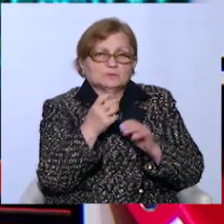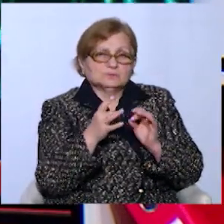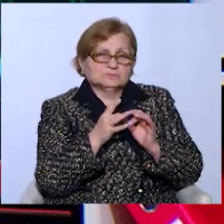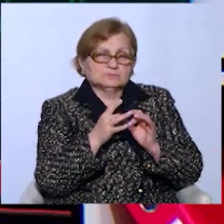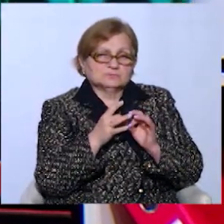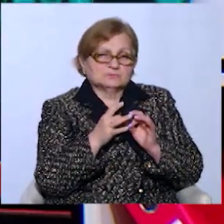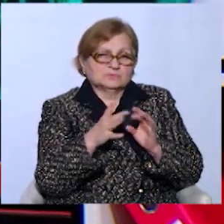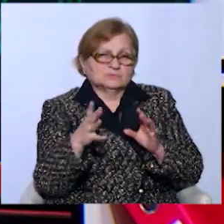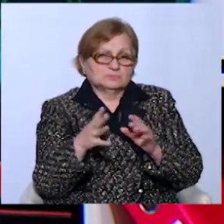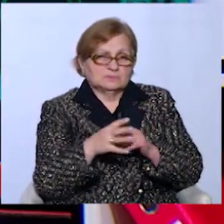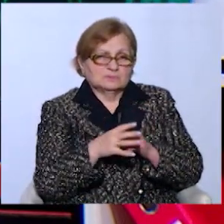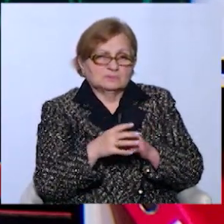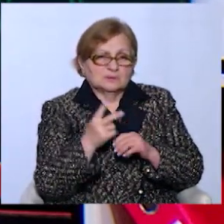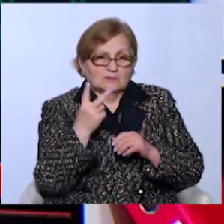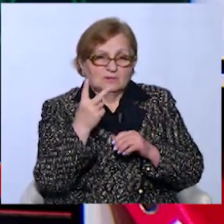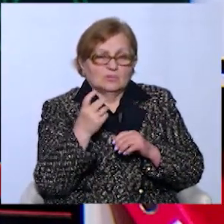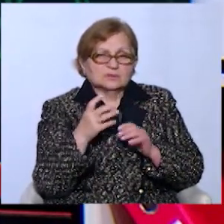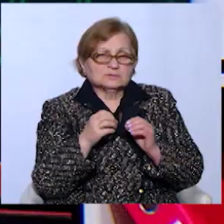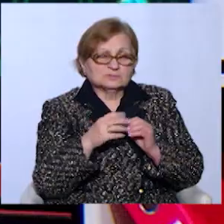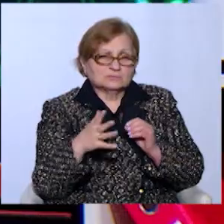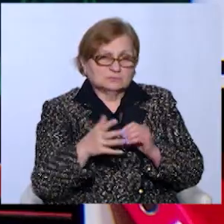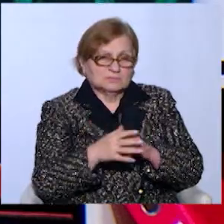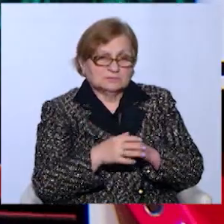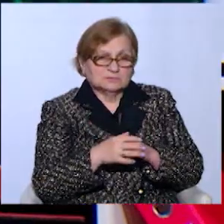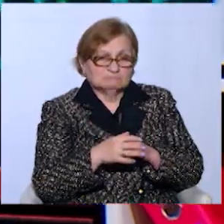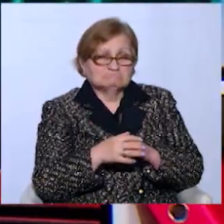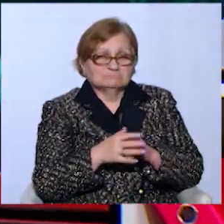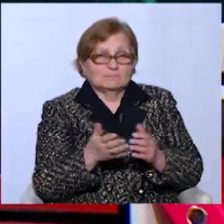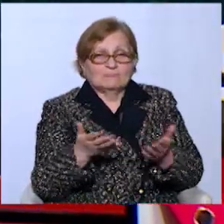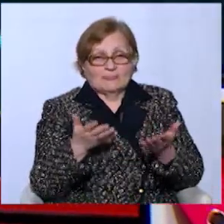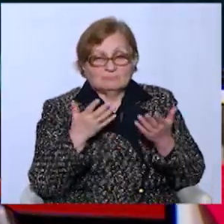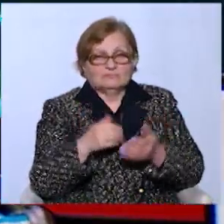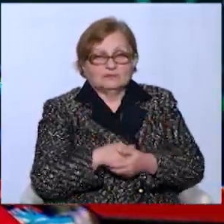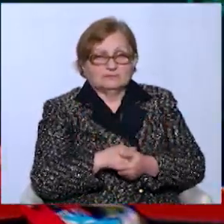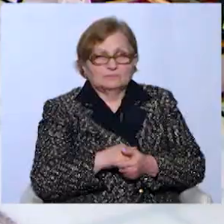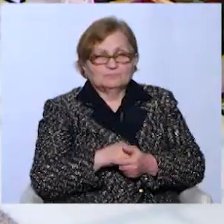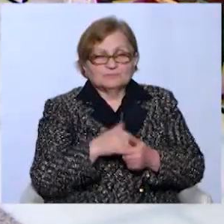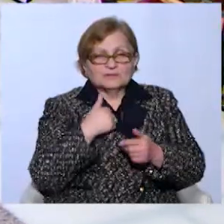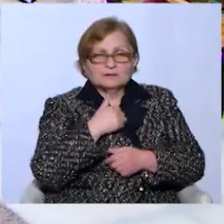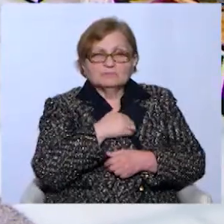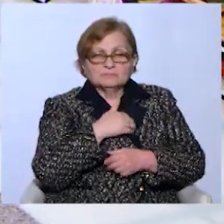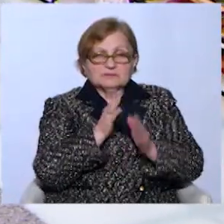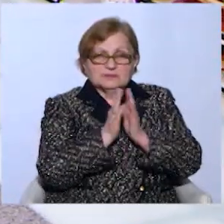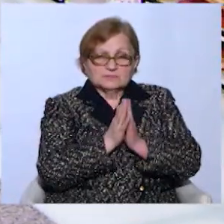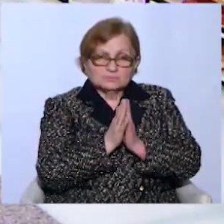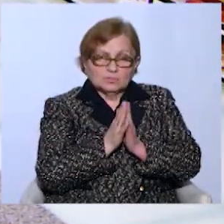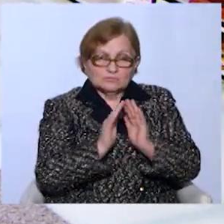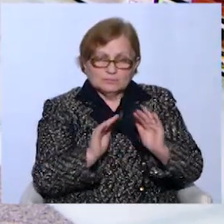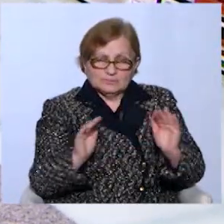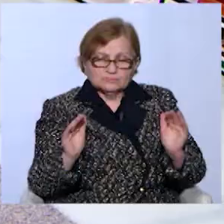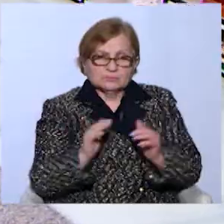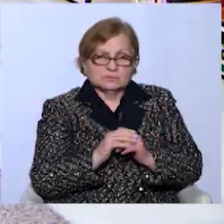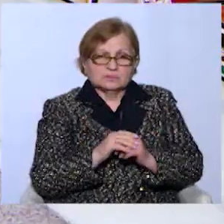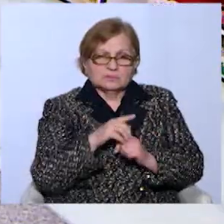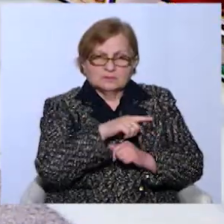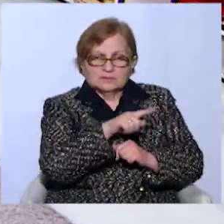ასეულიც ჩამოვიტანეთ. 215. ესეც გამოგვივიდა. ბავშვებო, მე მინდა გთხოვოთ,